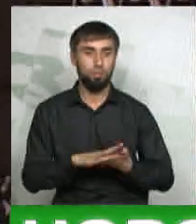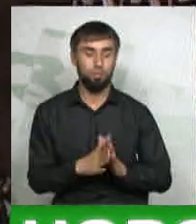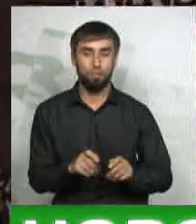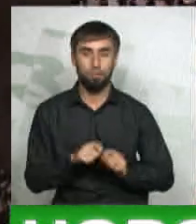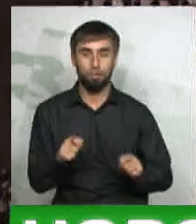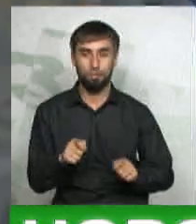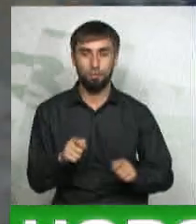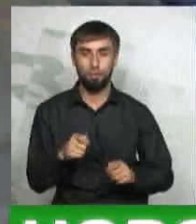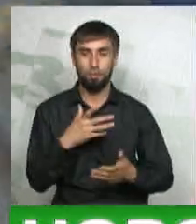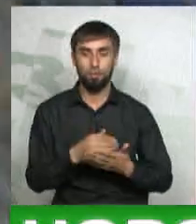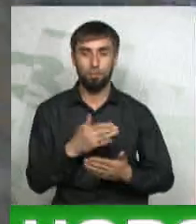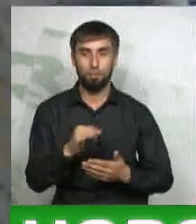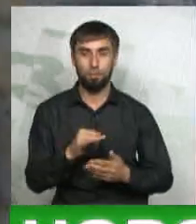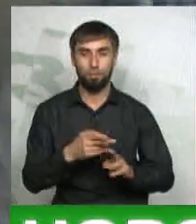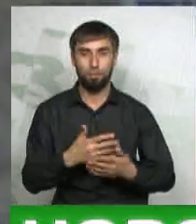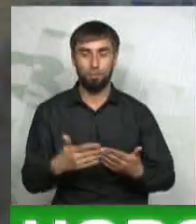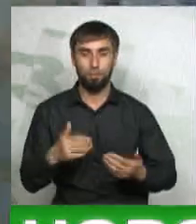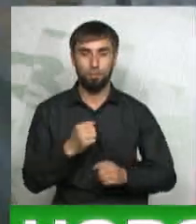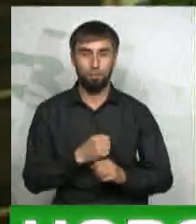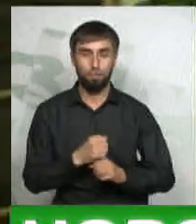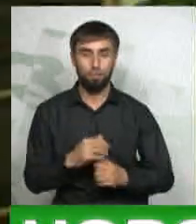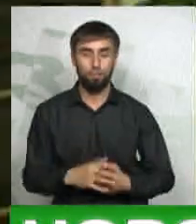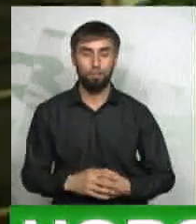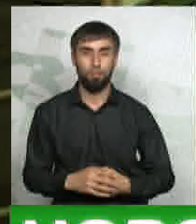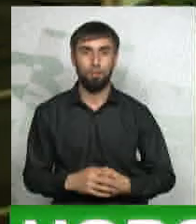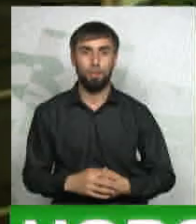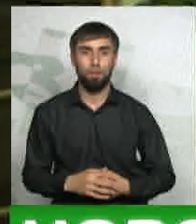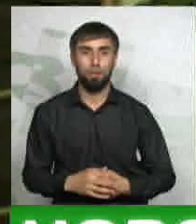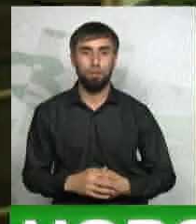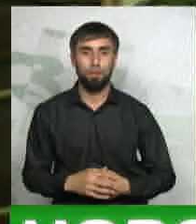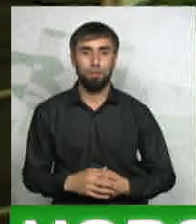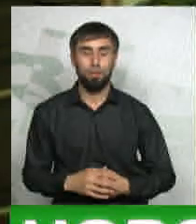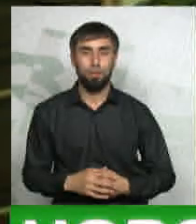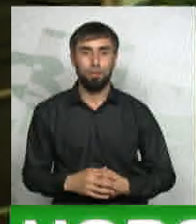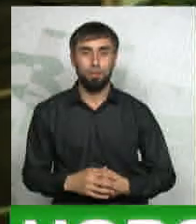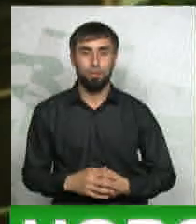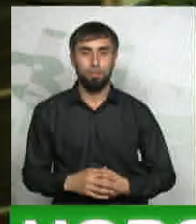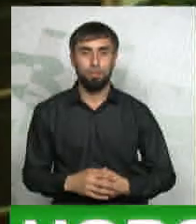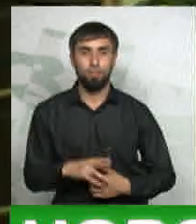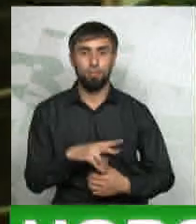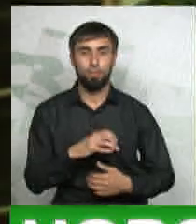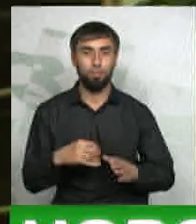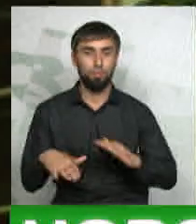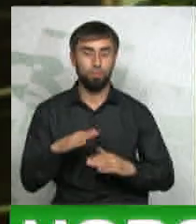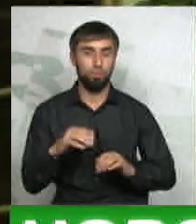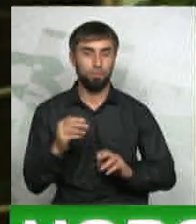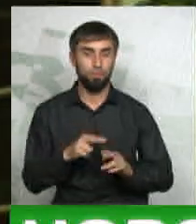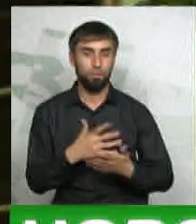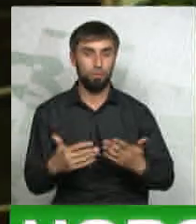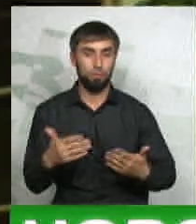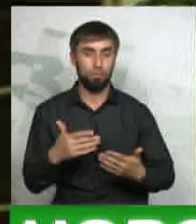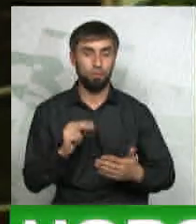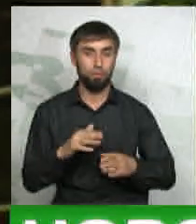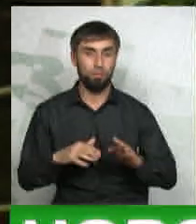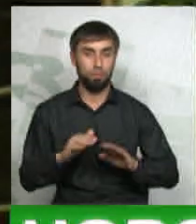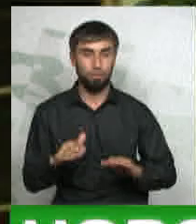творческого, интеллектуального и спортивного развития детей. Здесь гимнастика, дзюдо, плавание, бассейн. То есть нас, как родители,